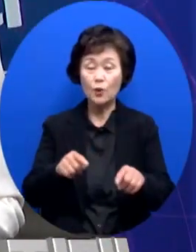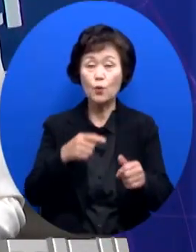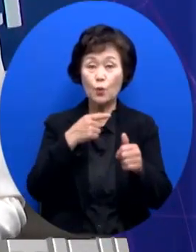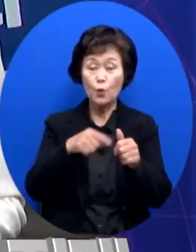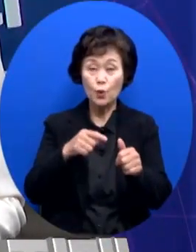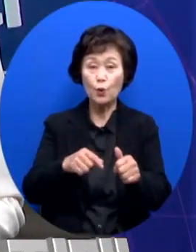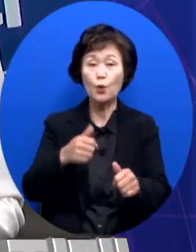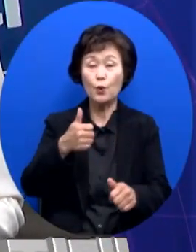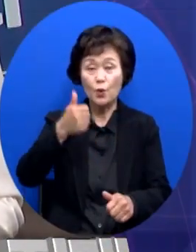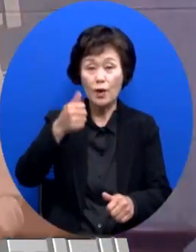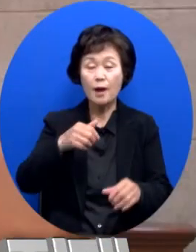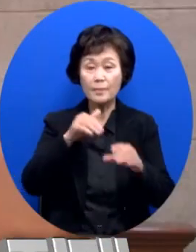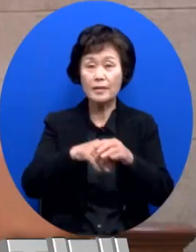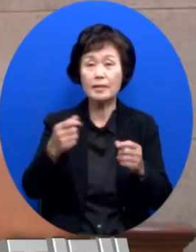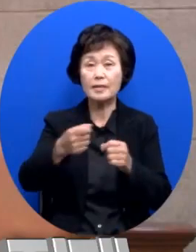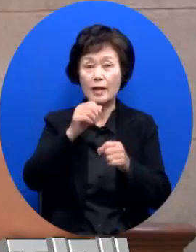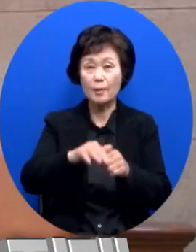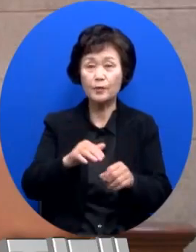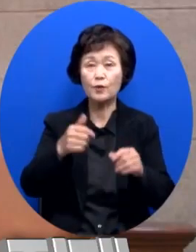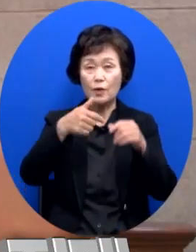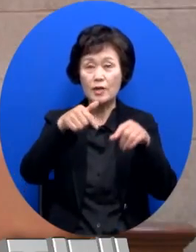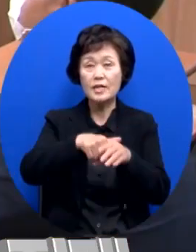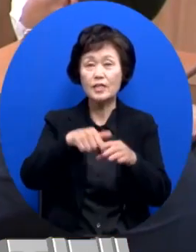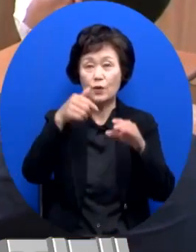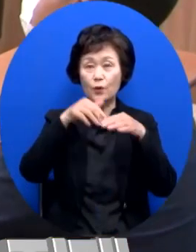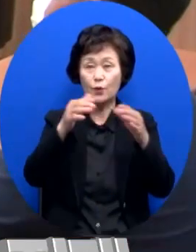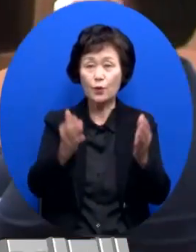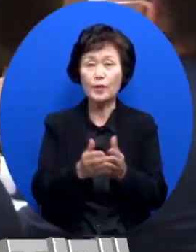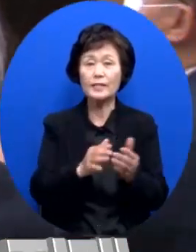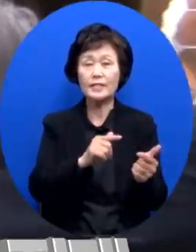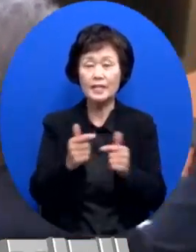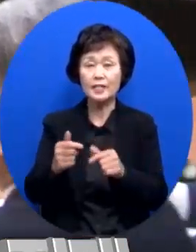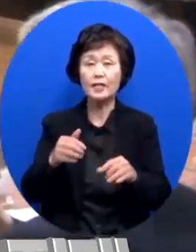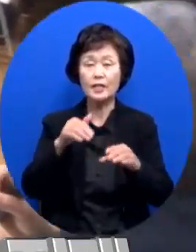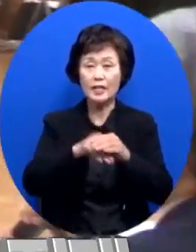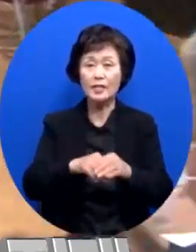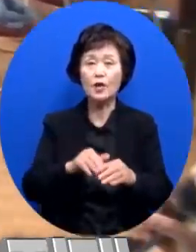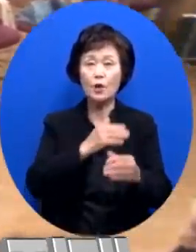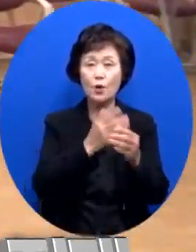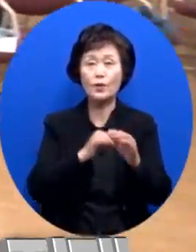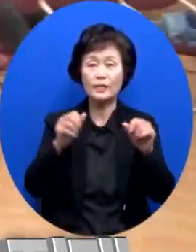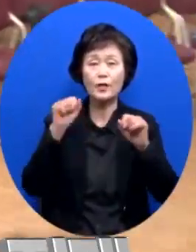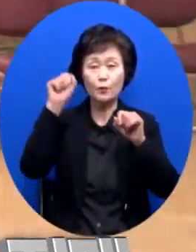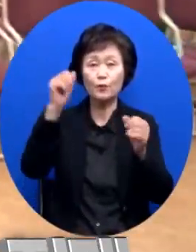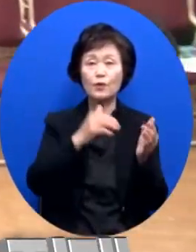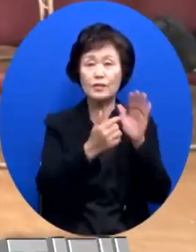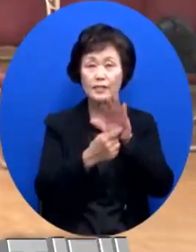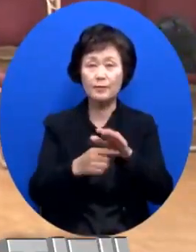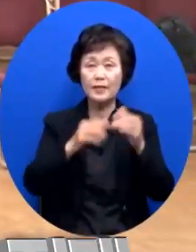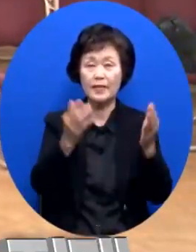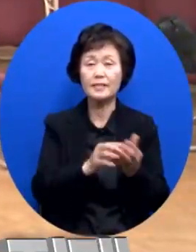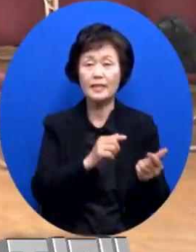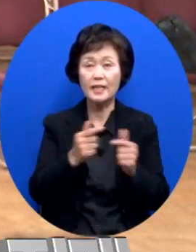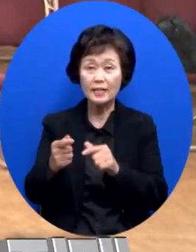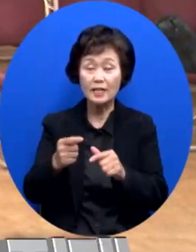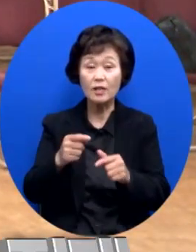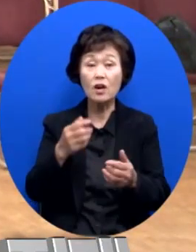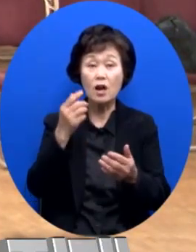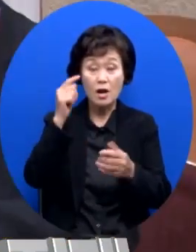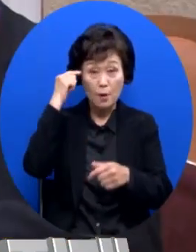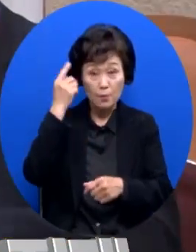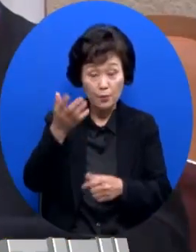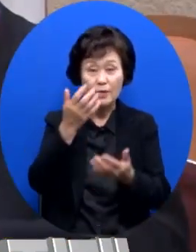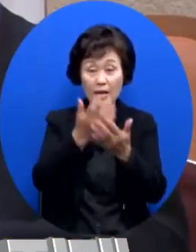매년 선거를 앞두고 기독교 교육 단체들이 유권자 운동을 전개합니다. 단체들은 정책 질의서를 통해 교육감 후보들의